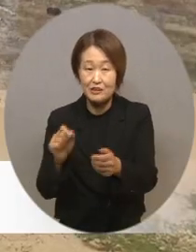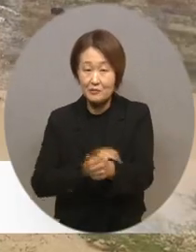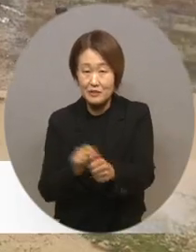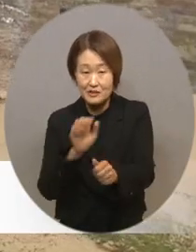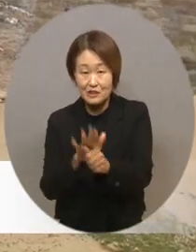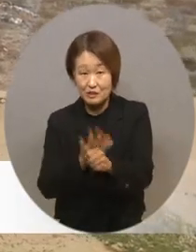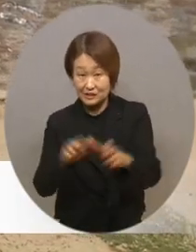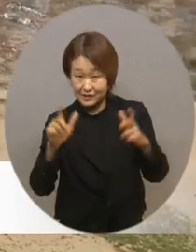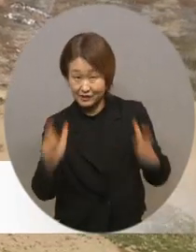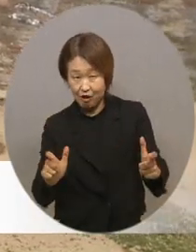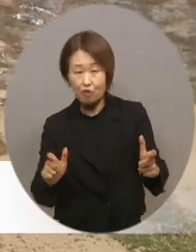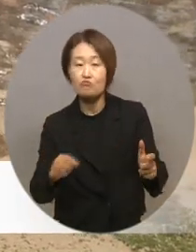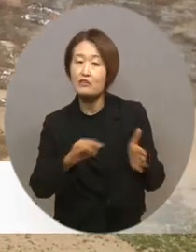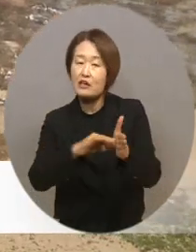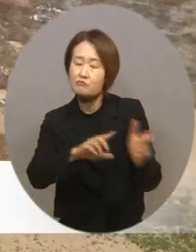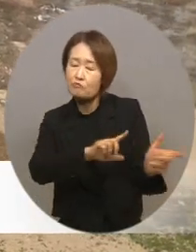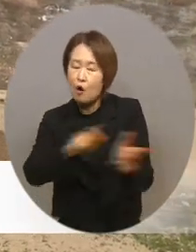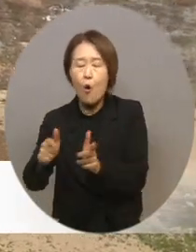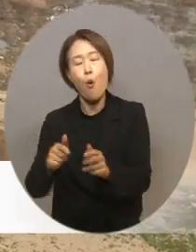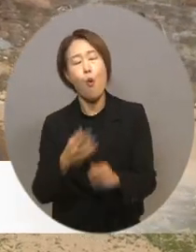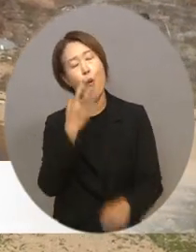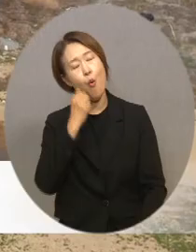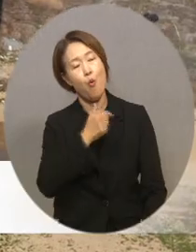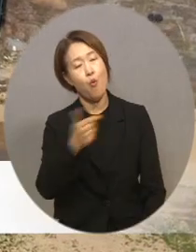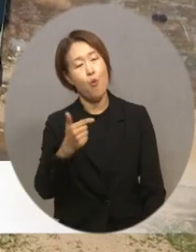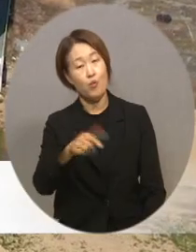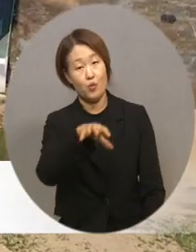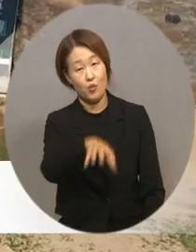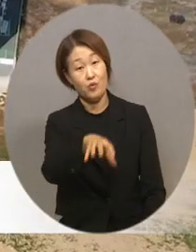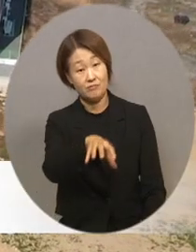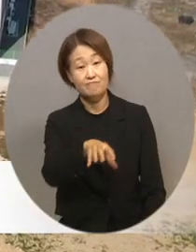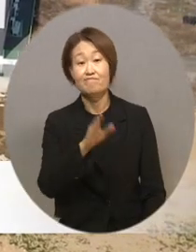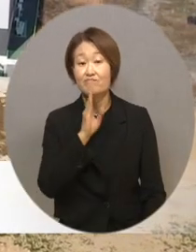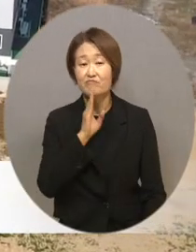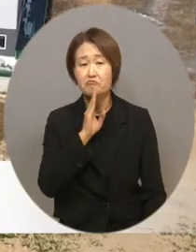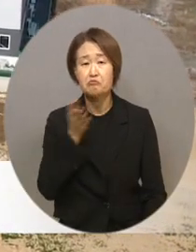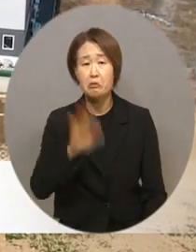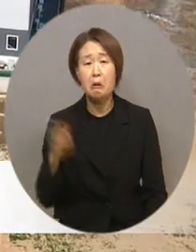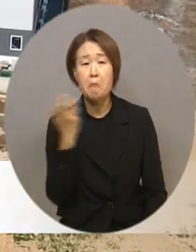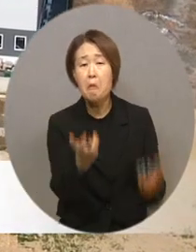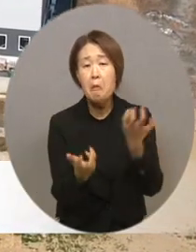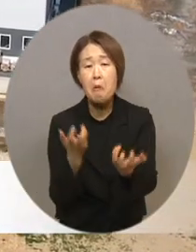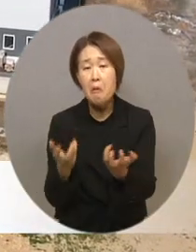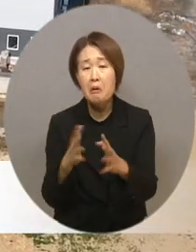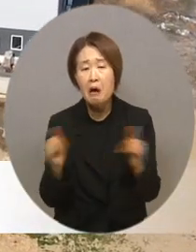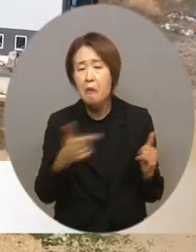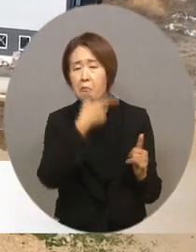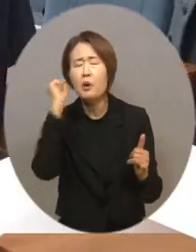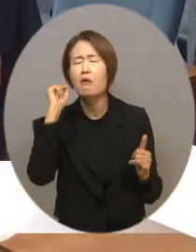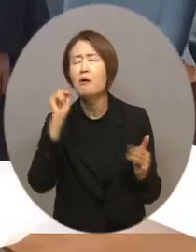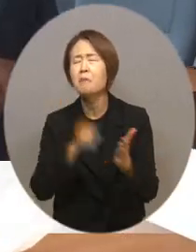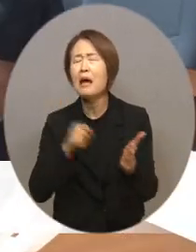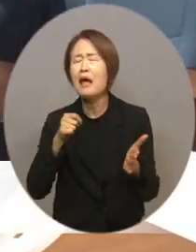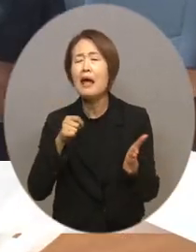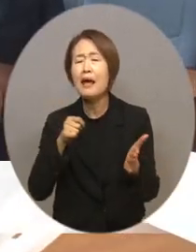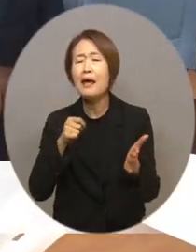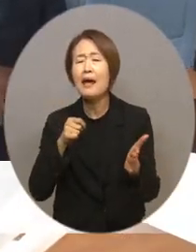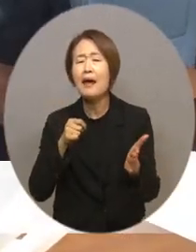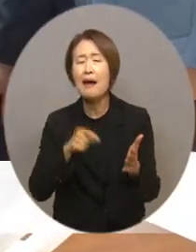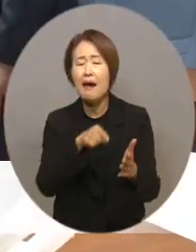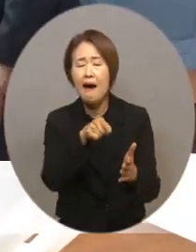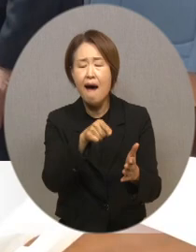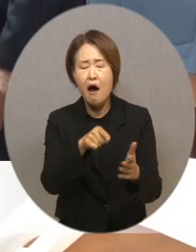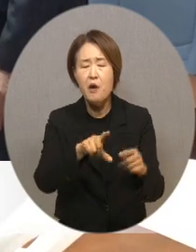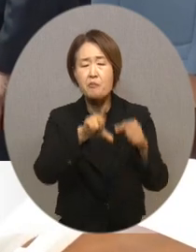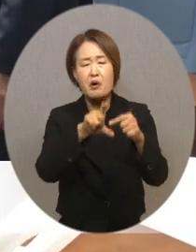지방중소기업특별지원지역으로 각종 세제 혜택이 제공되는 장점을 갖췄으나 입주 여건과 인력난 등의 이유로 분양률이 평균에